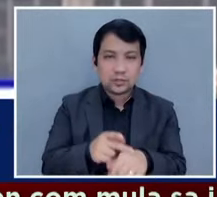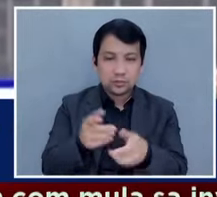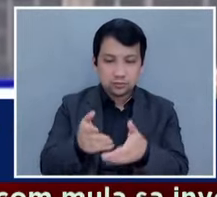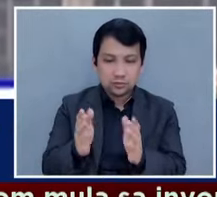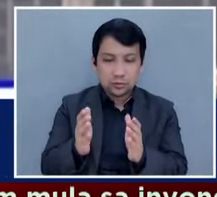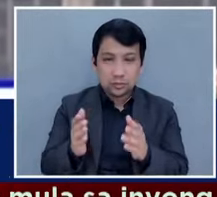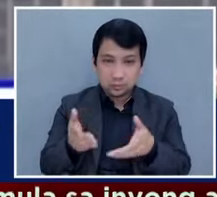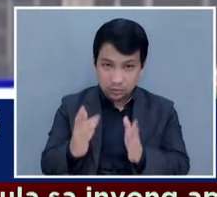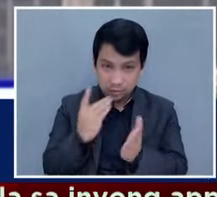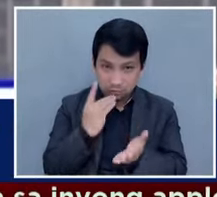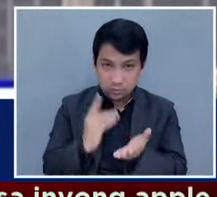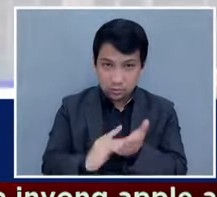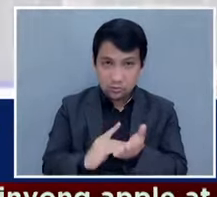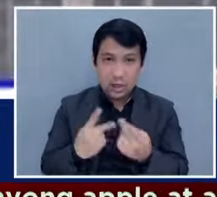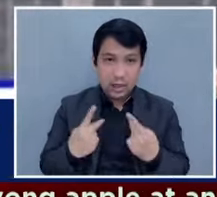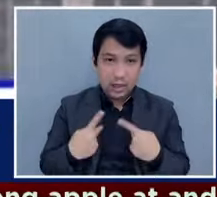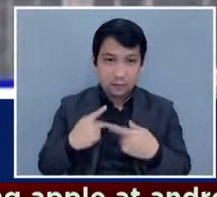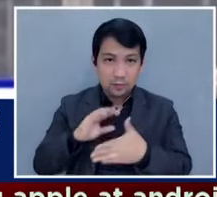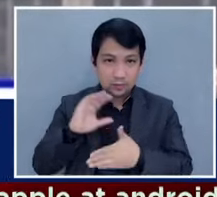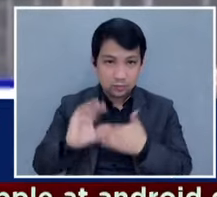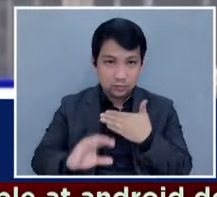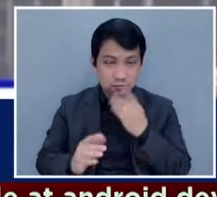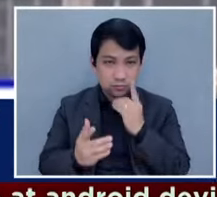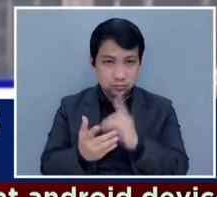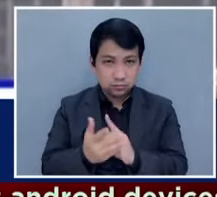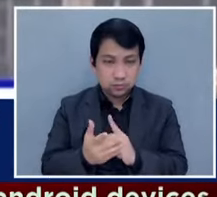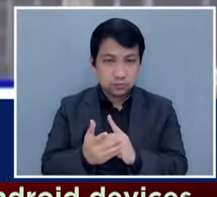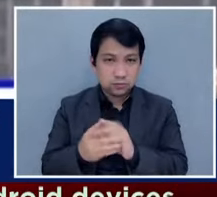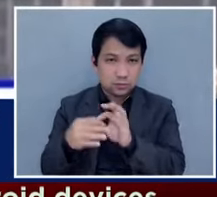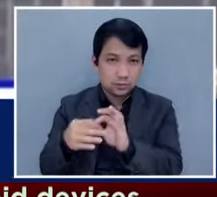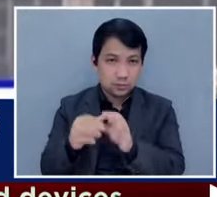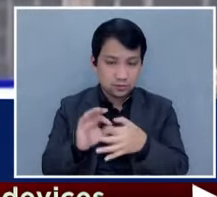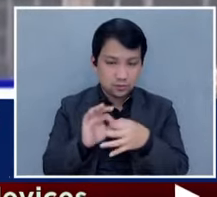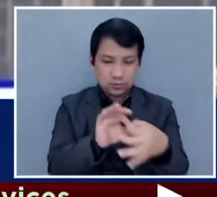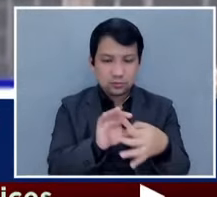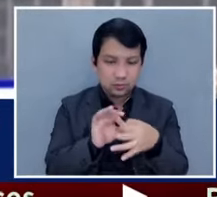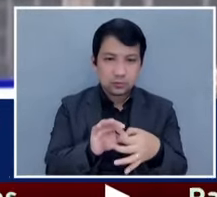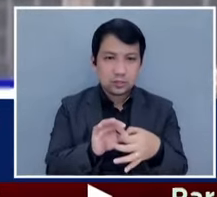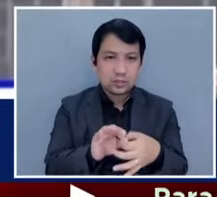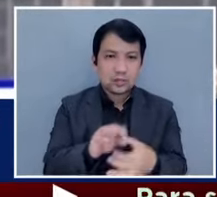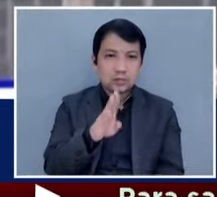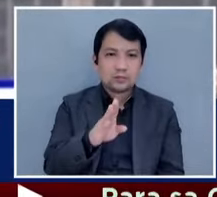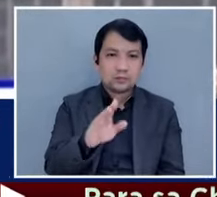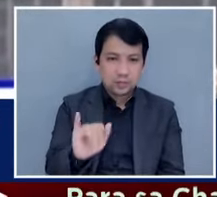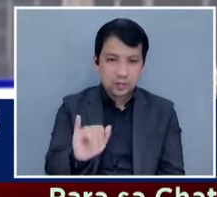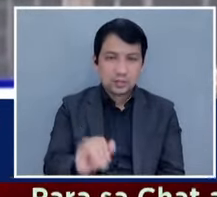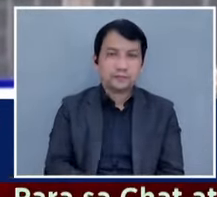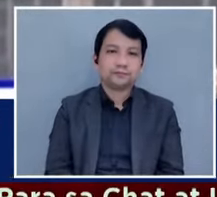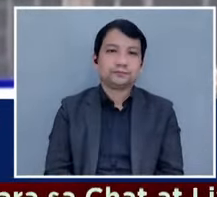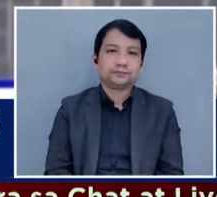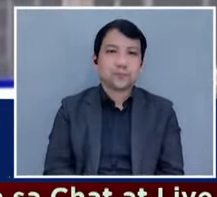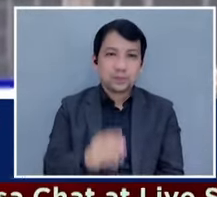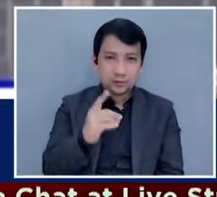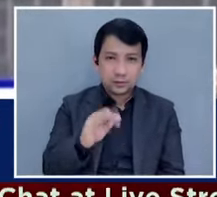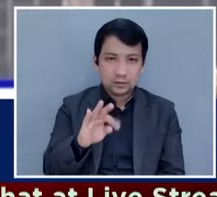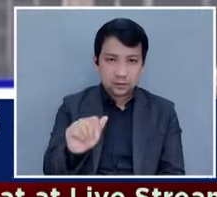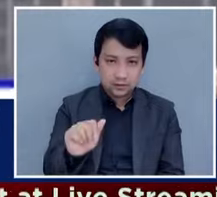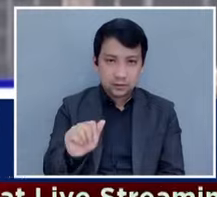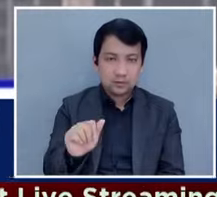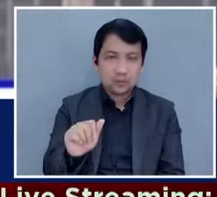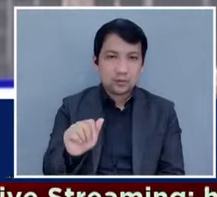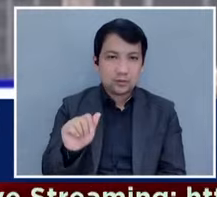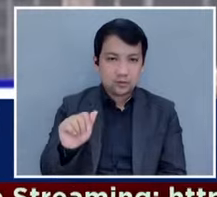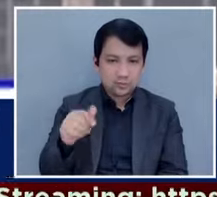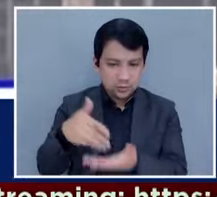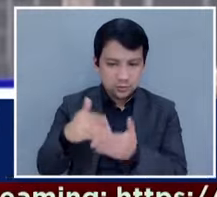they have the necessary papers? We are coordinating with the Bureau of Immigration, the DFA, and since students to sir, no,